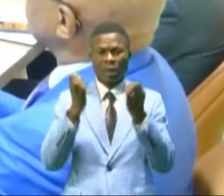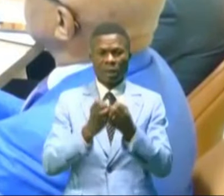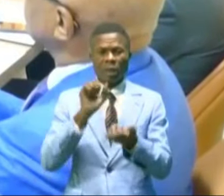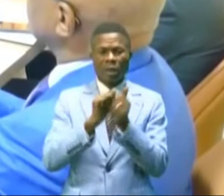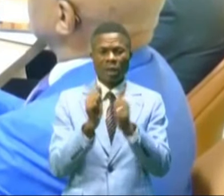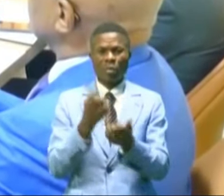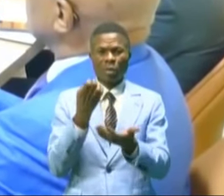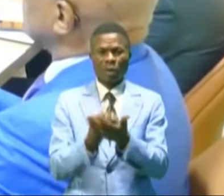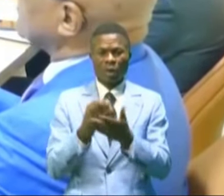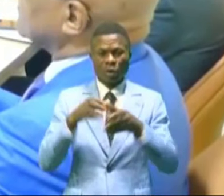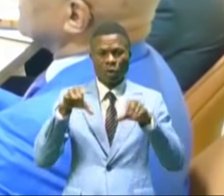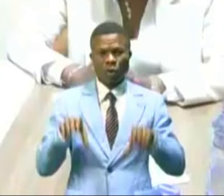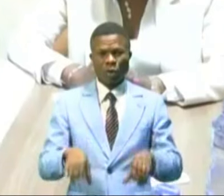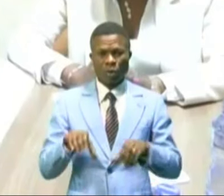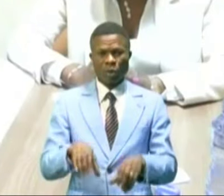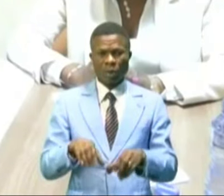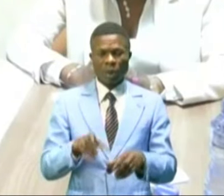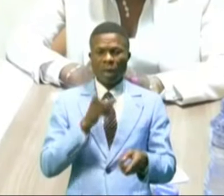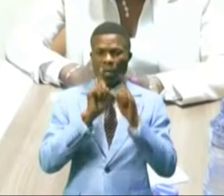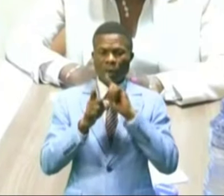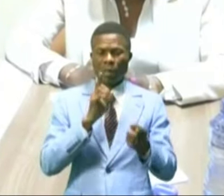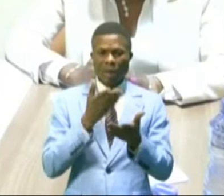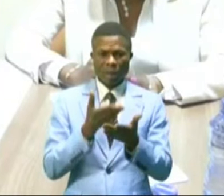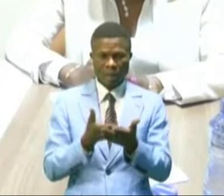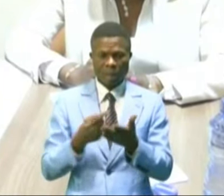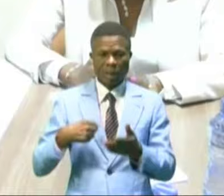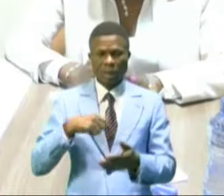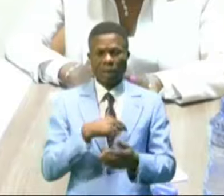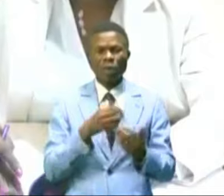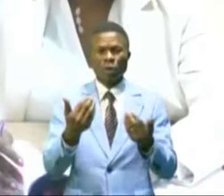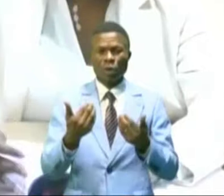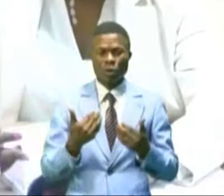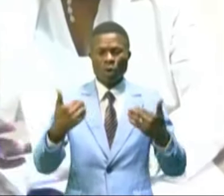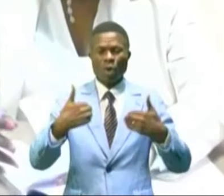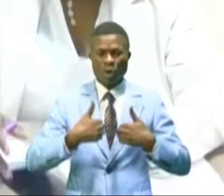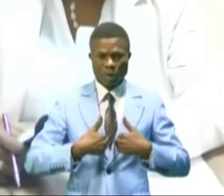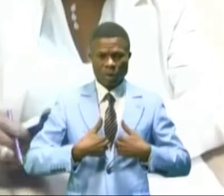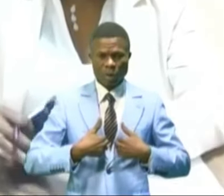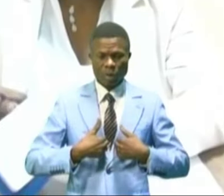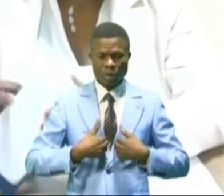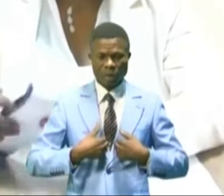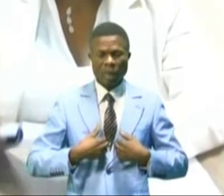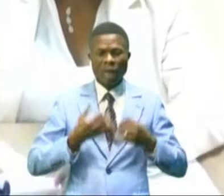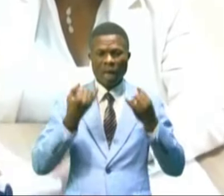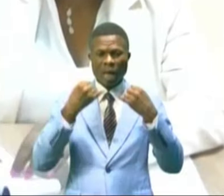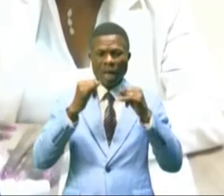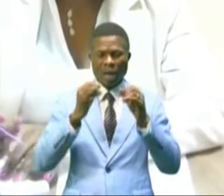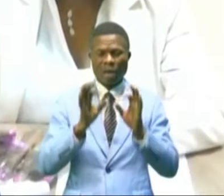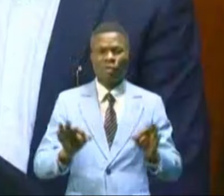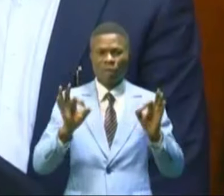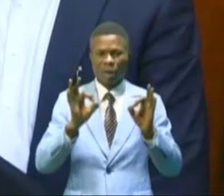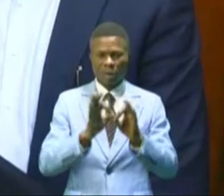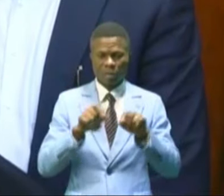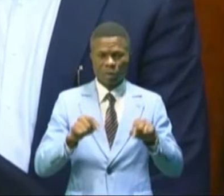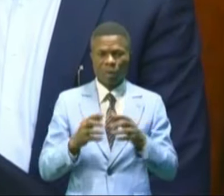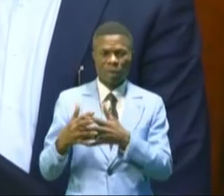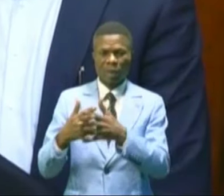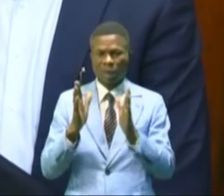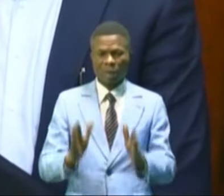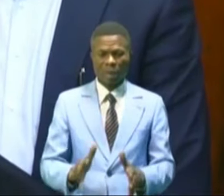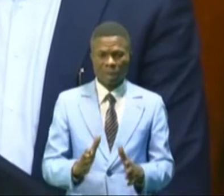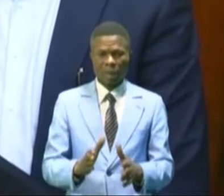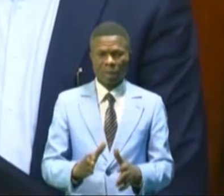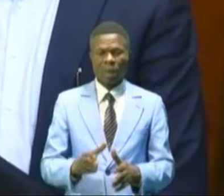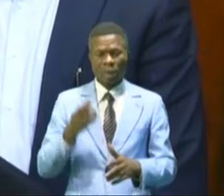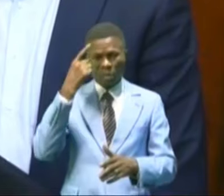de la RDC étaient sur la table. Et nous voulons avoir les grandes entreprises américaines ici parce qu'elles donnent de bons